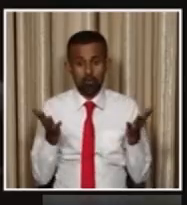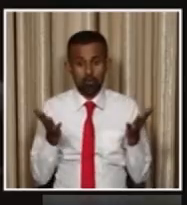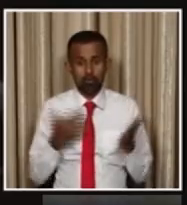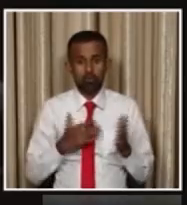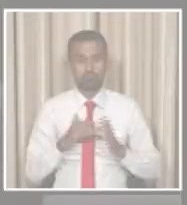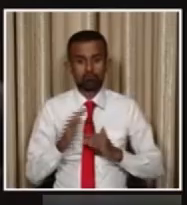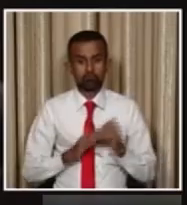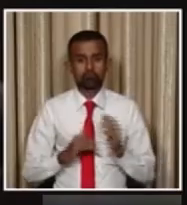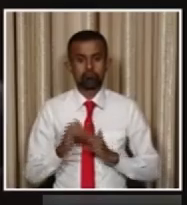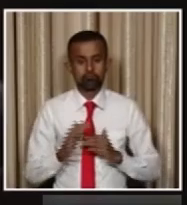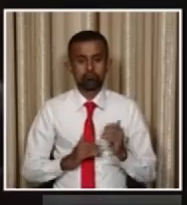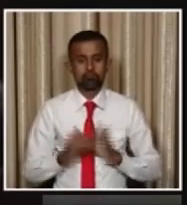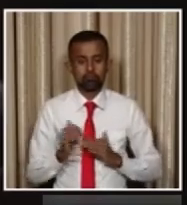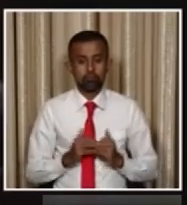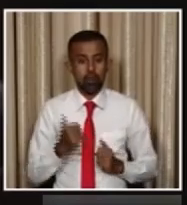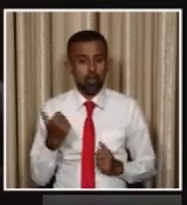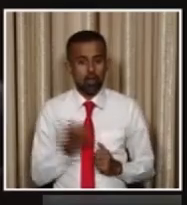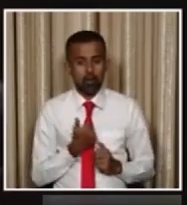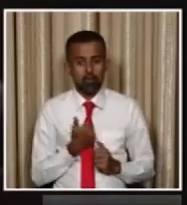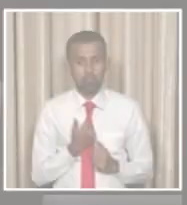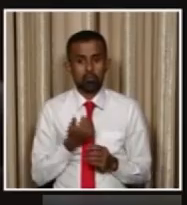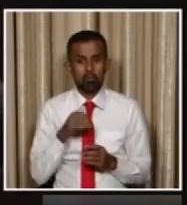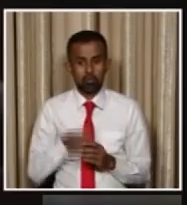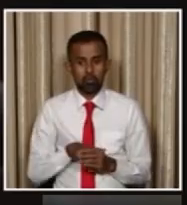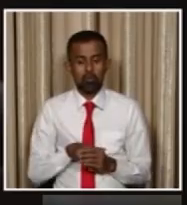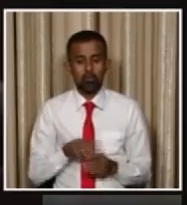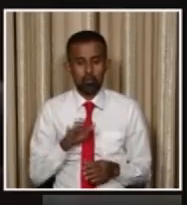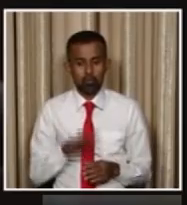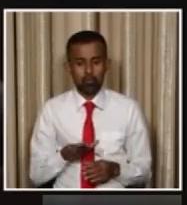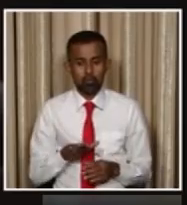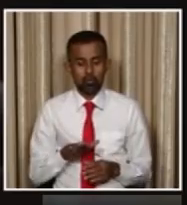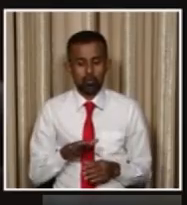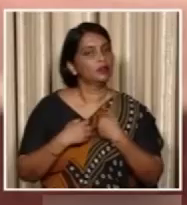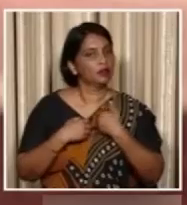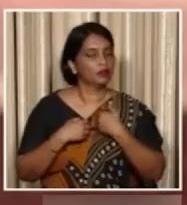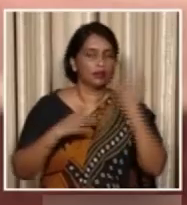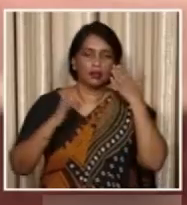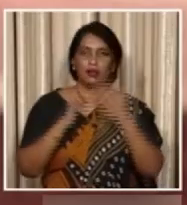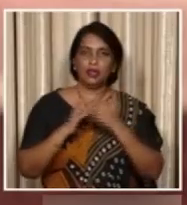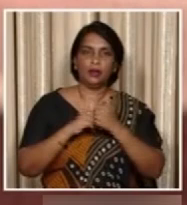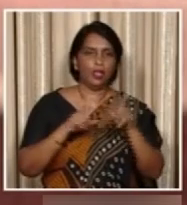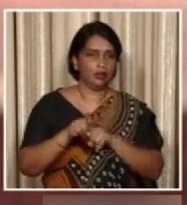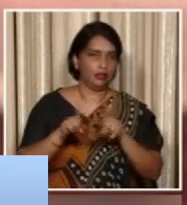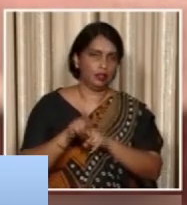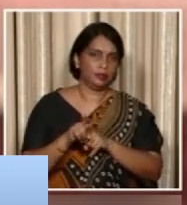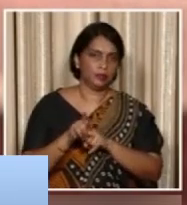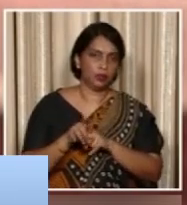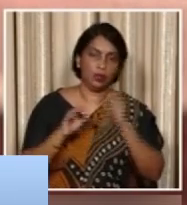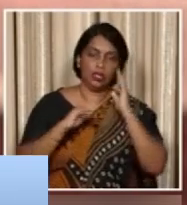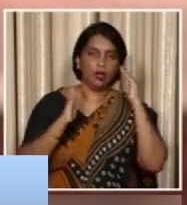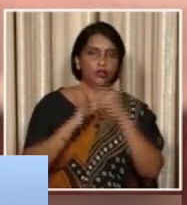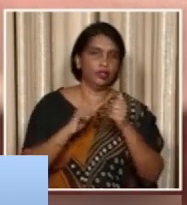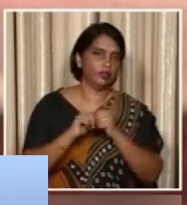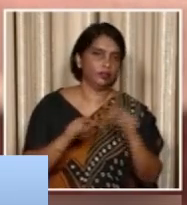උපයෝගී කරගන්න අලුත් එළඹුම් තියෙන්න ඕන කියන දේ අපි අනිවාර්යෙන් අපි පිළිගන්නට ඕනේ. ආටිෆිෂල් ඉන්ටෙලිජන්ස් පිළිබඳ අද